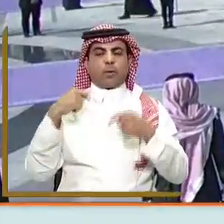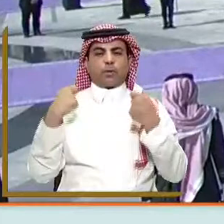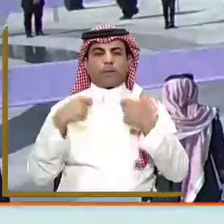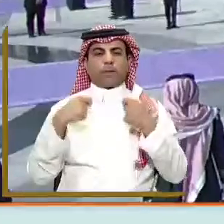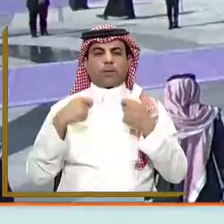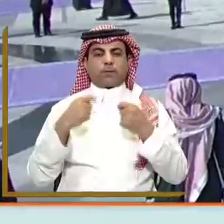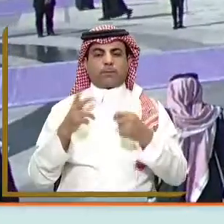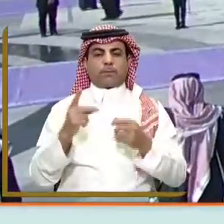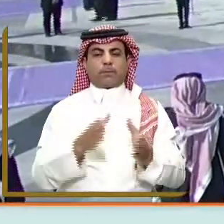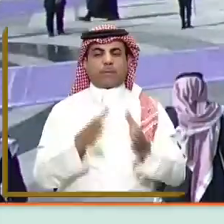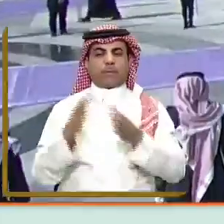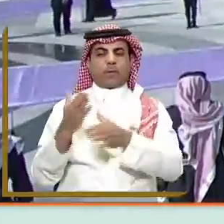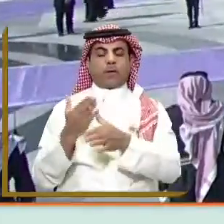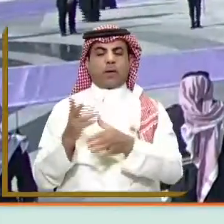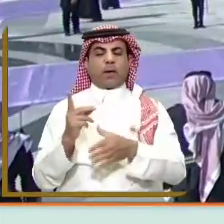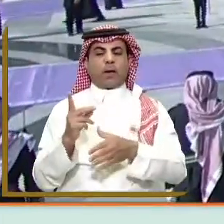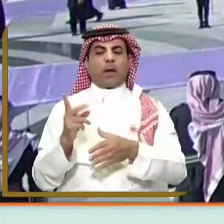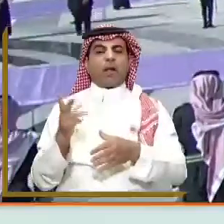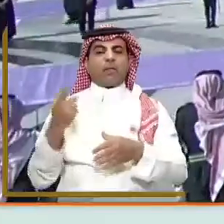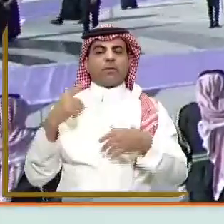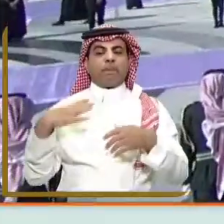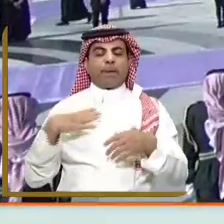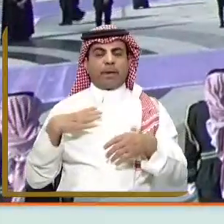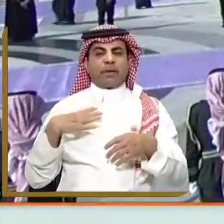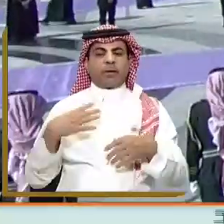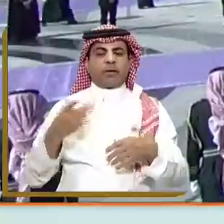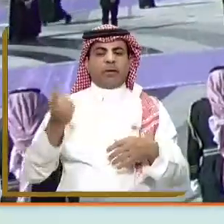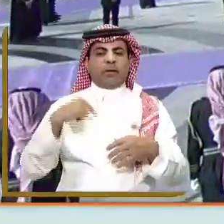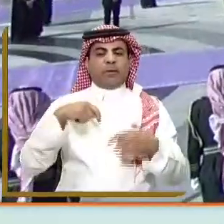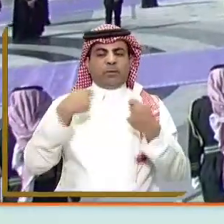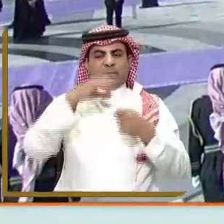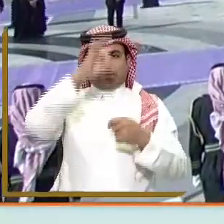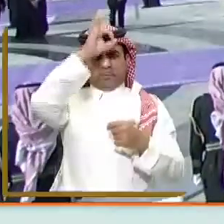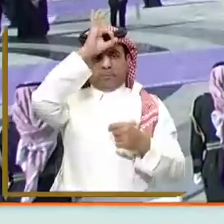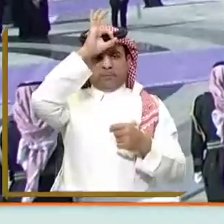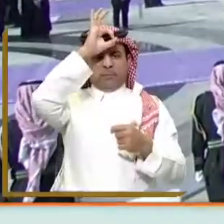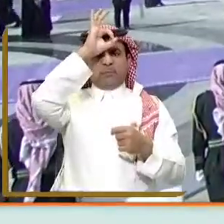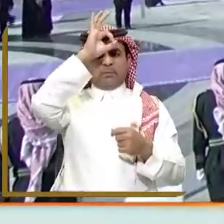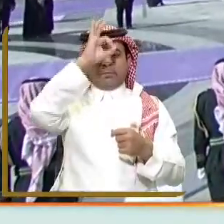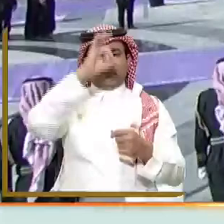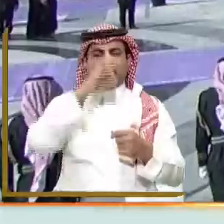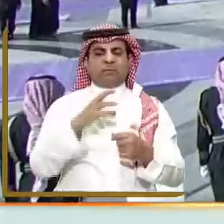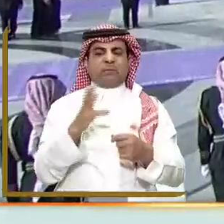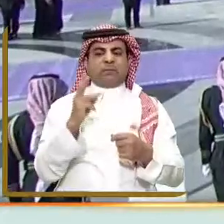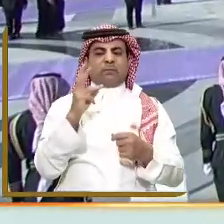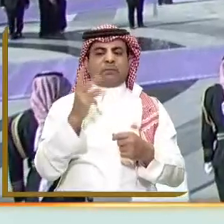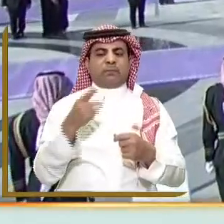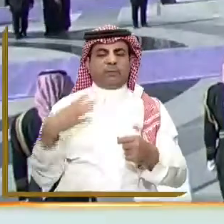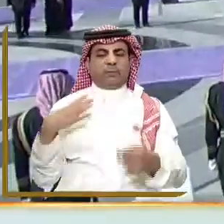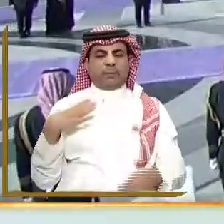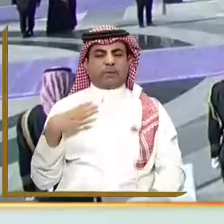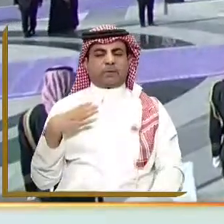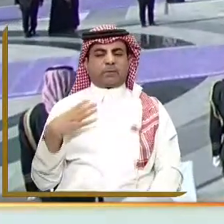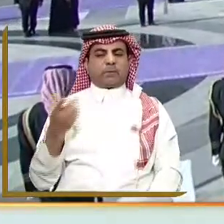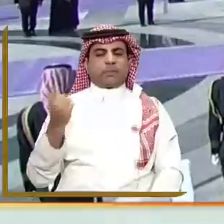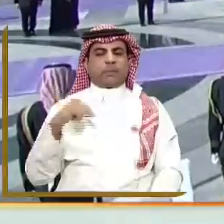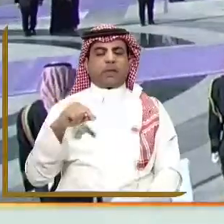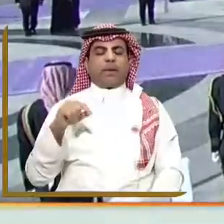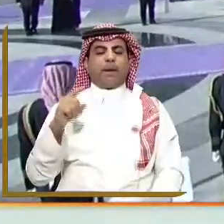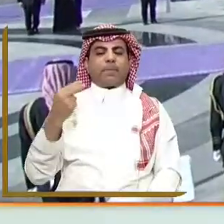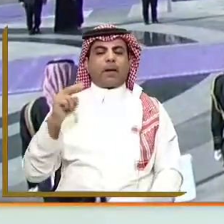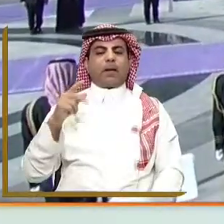عبد العزيز وزير الدولة عضو مجلس الوزراء، وصاحب السمو الملكي الأمير عبد العزيز بن سعود بن نايف بن عبد العزيز وزير